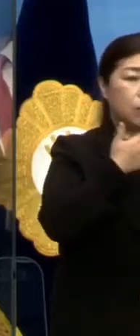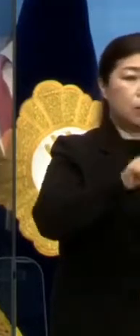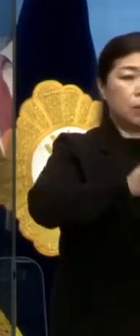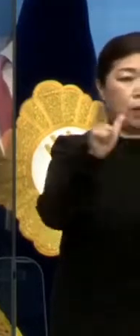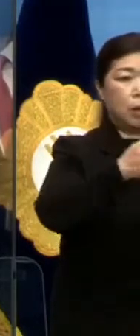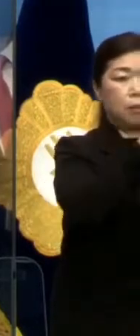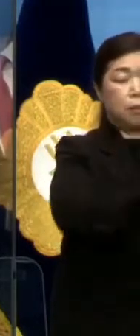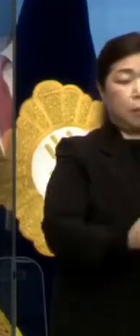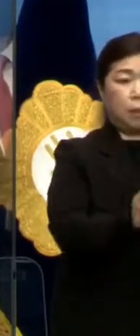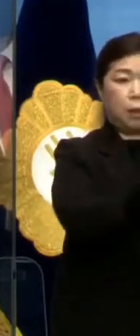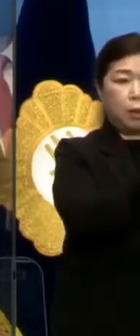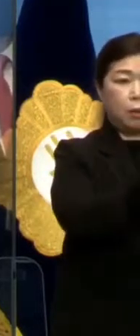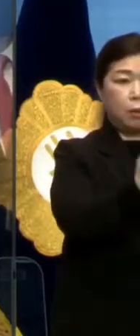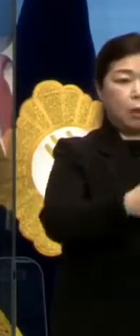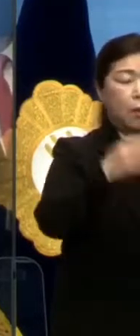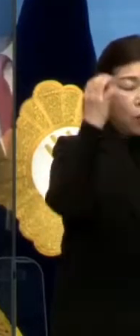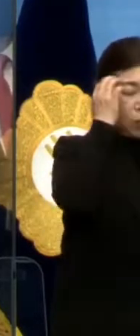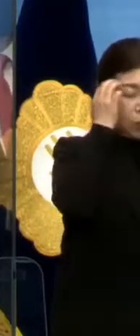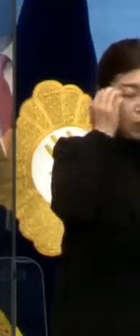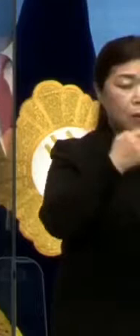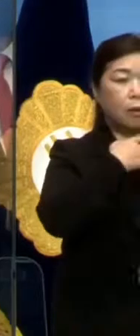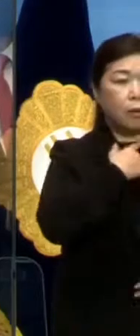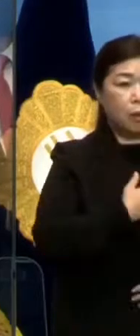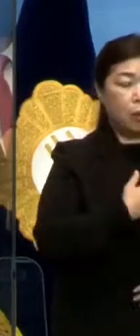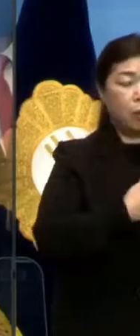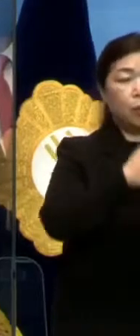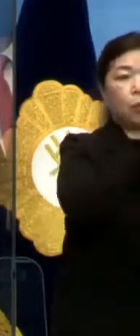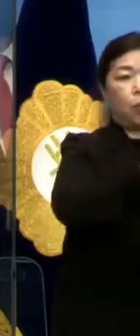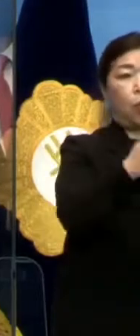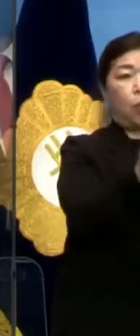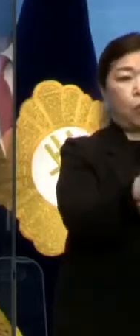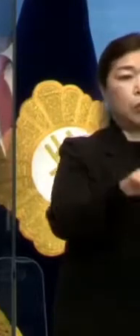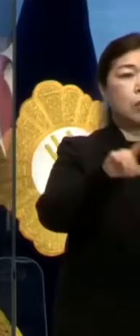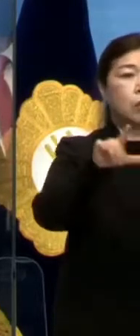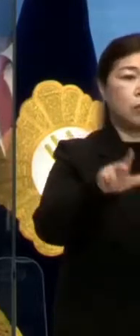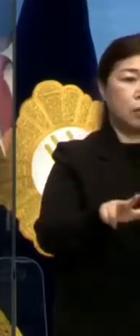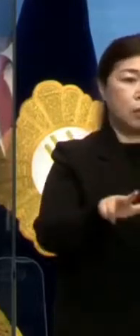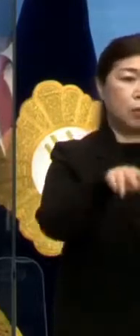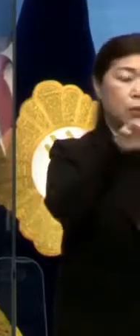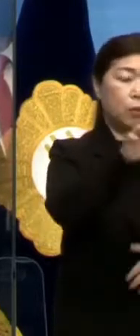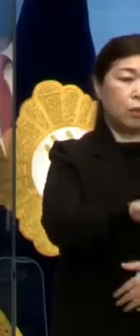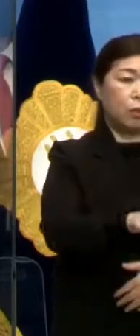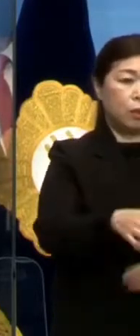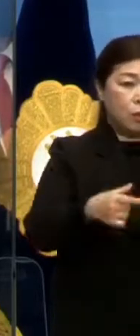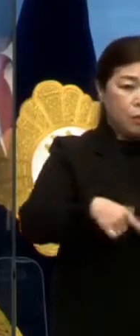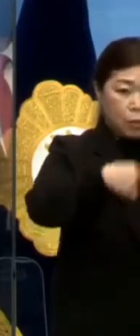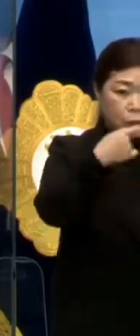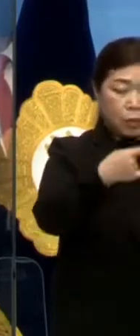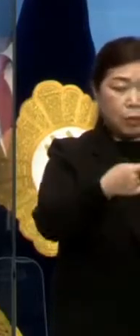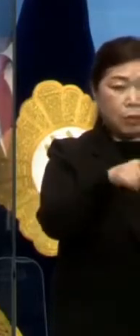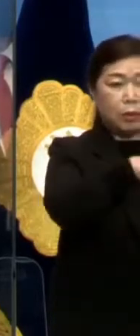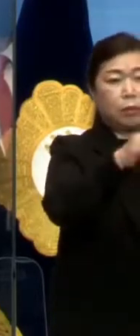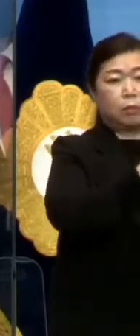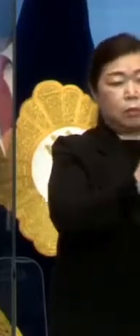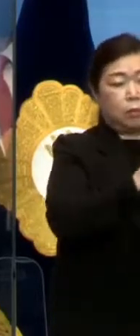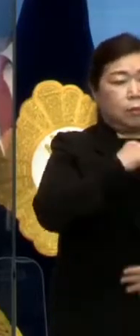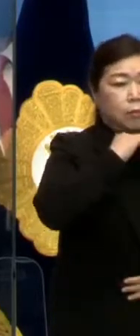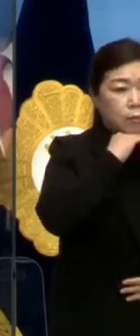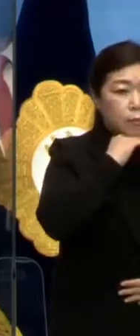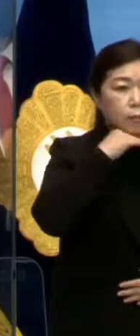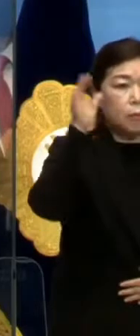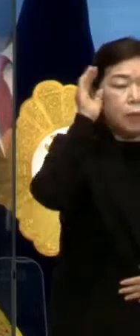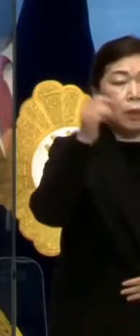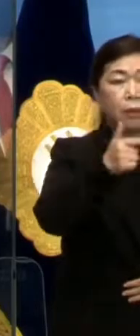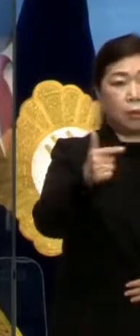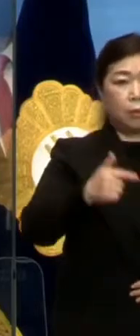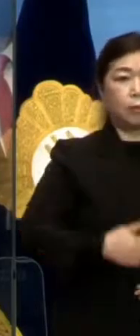자연재해까지 이중구에 시달린 농어촌 현장은 명절 특수에 대한 기대가 그 어느 때보다도 높은 상황입니다.